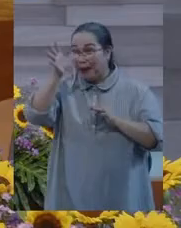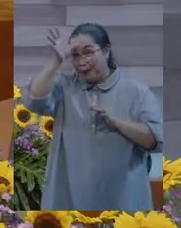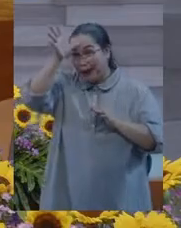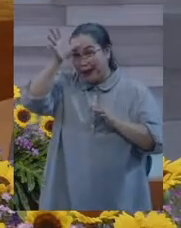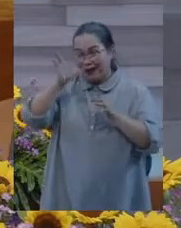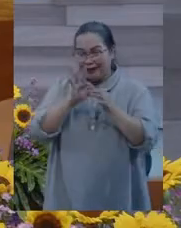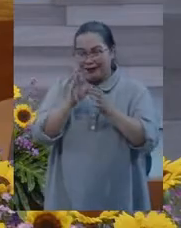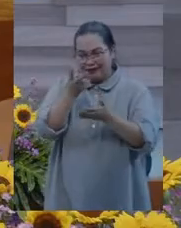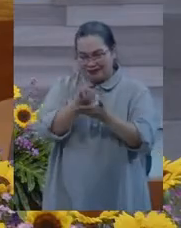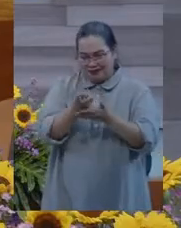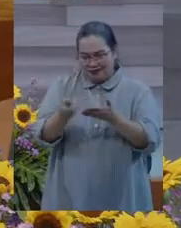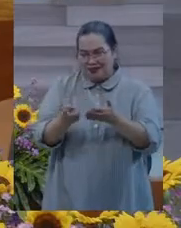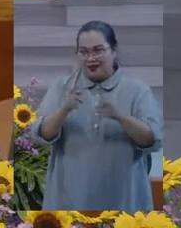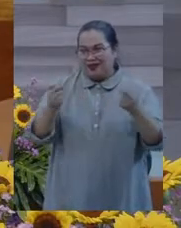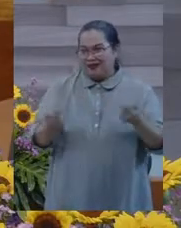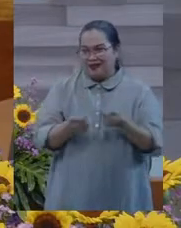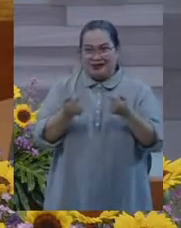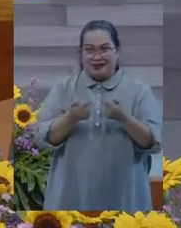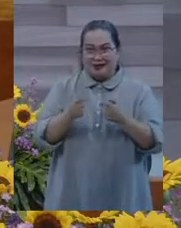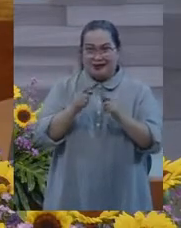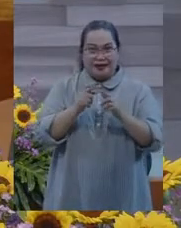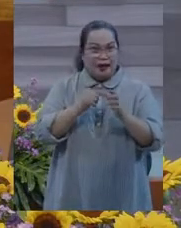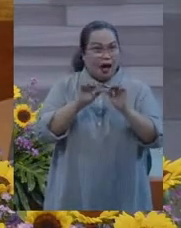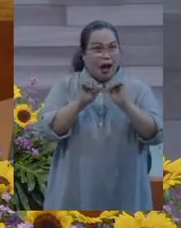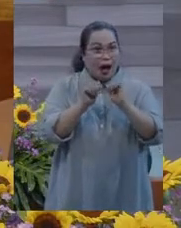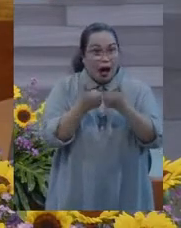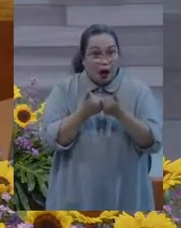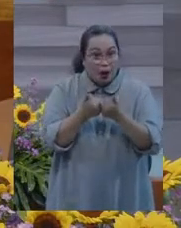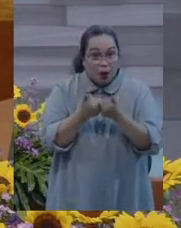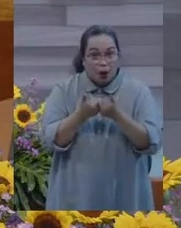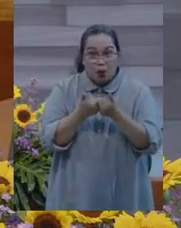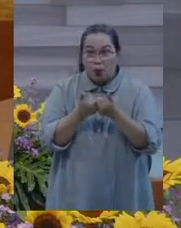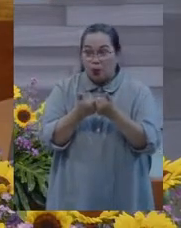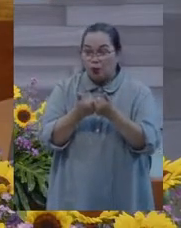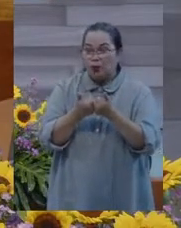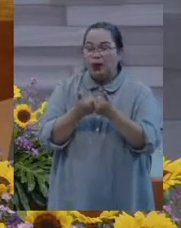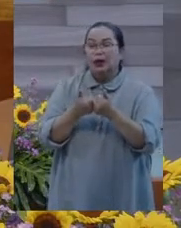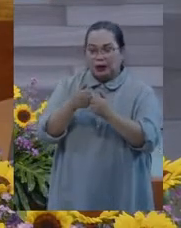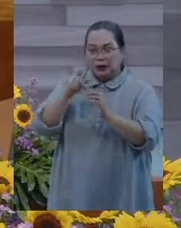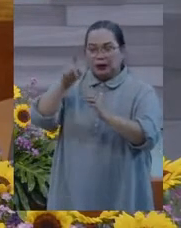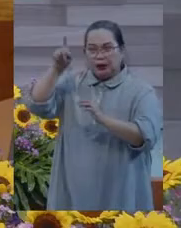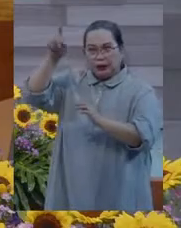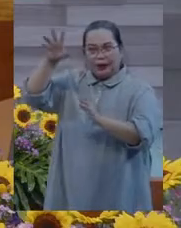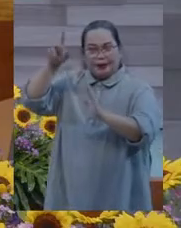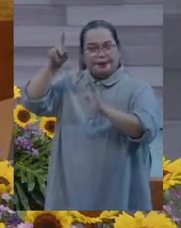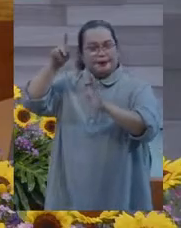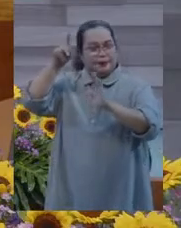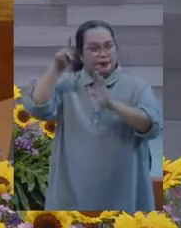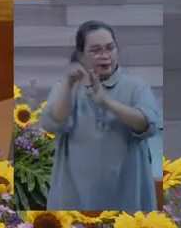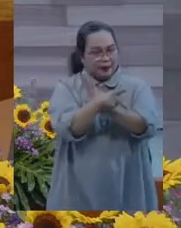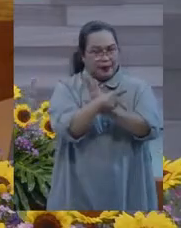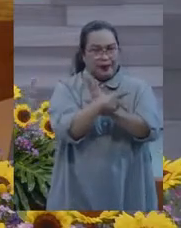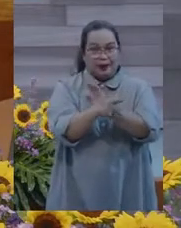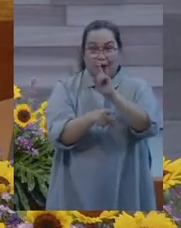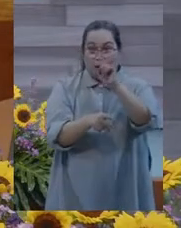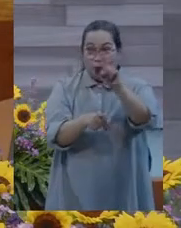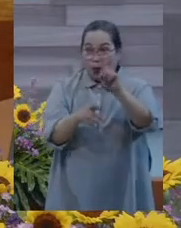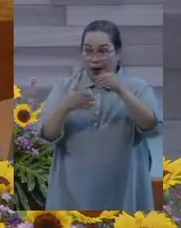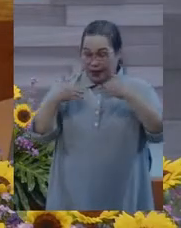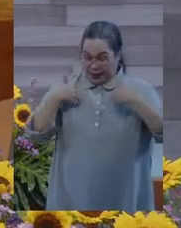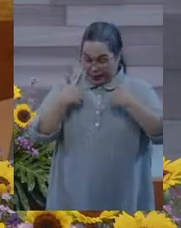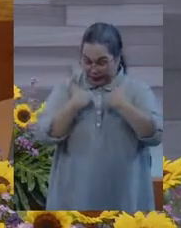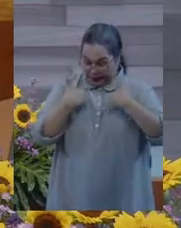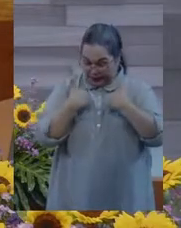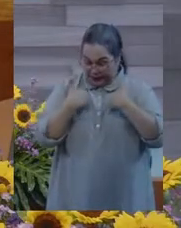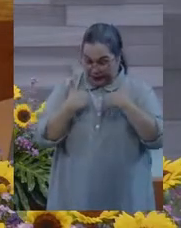sa kasalanan. At kung papaano pinatay ng Diyos ang isang hayop